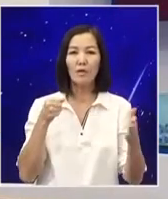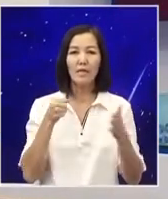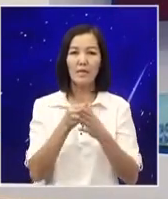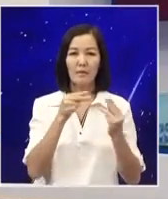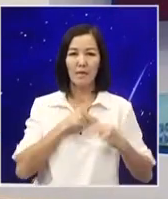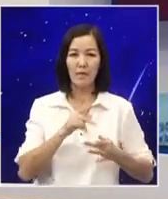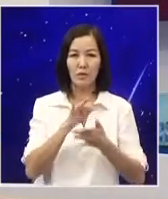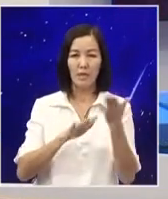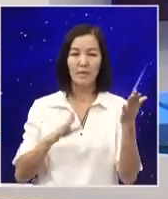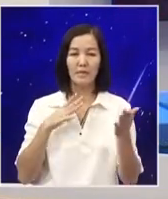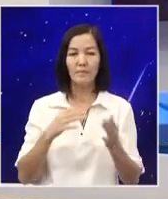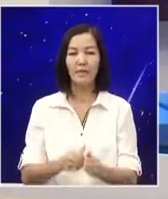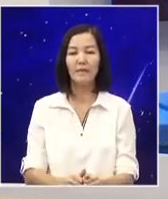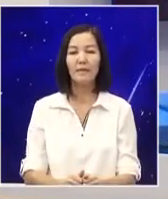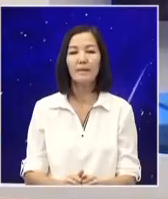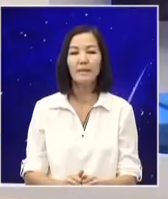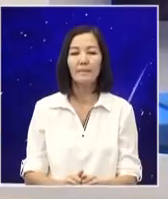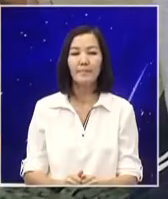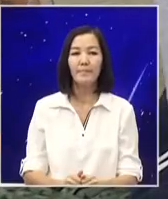тірлігін маздатып келеді.